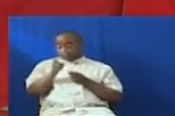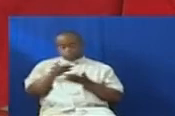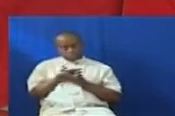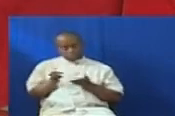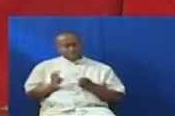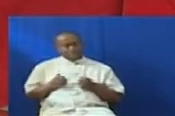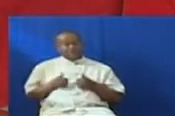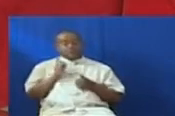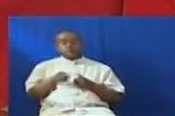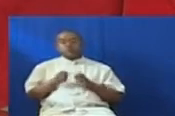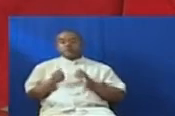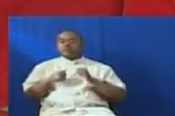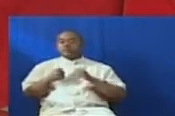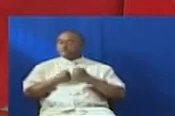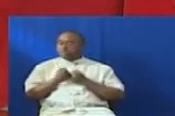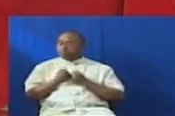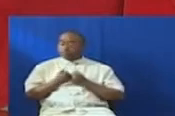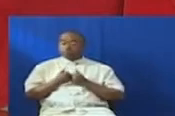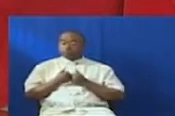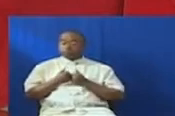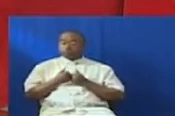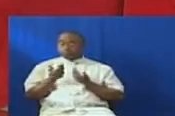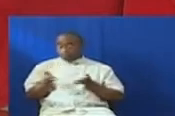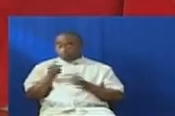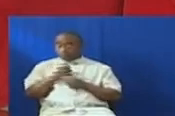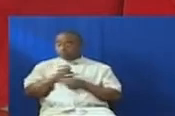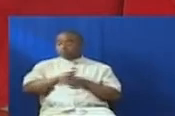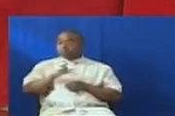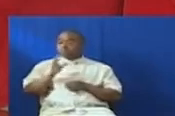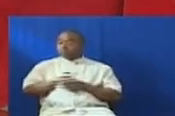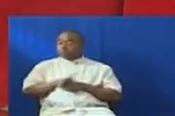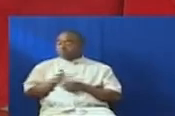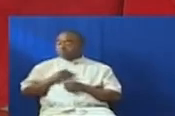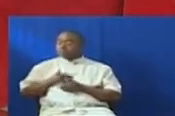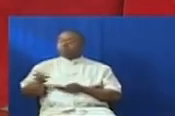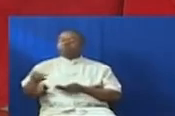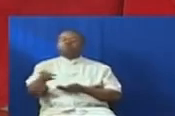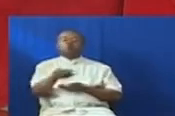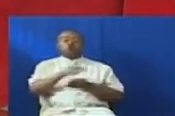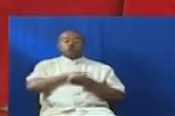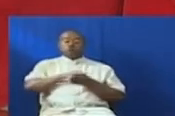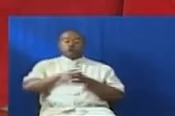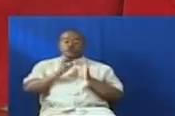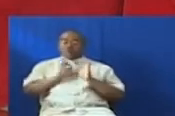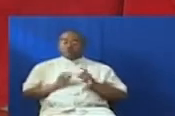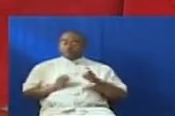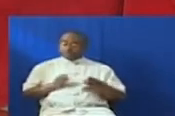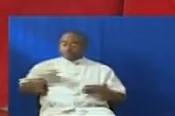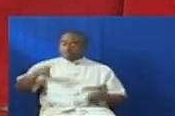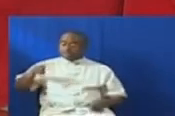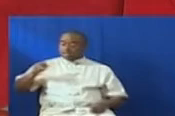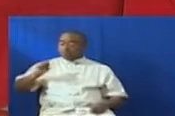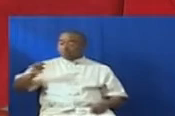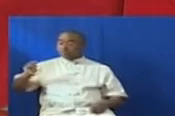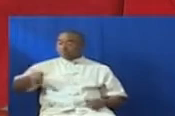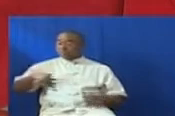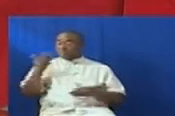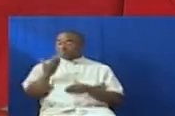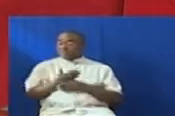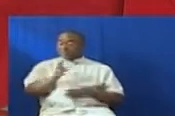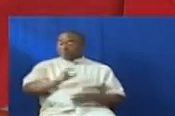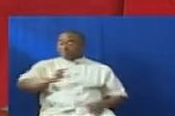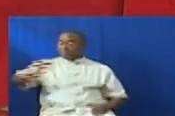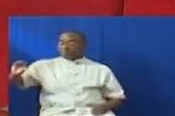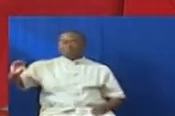tuna changamoto ya watumishi wengi wanakusanya fedha, wanatumia POS vizuri, lakini fedha hawabenki